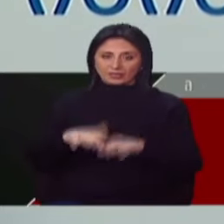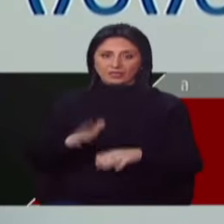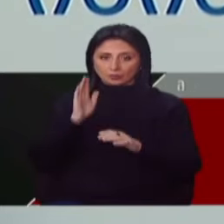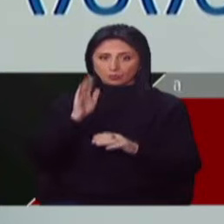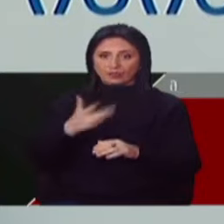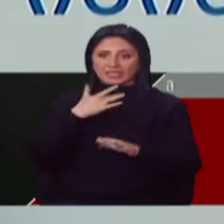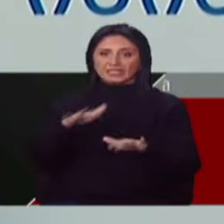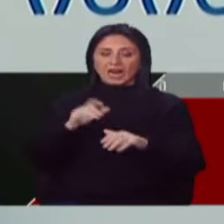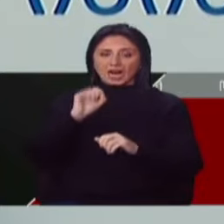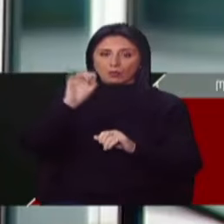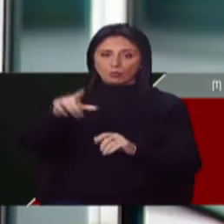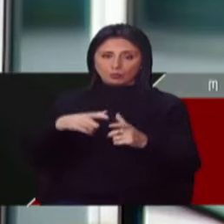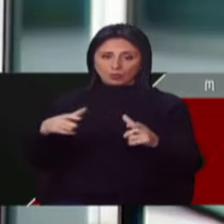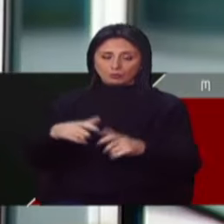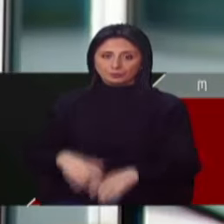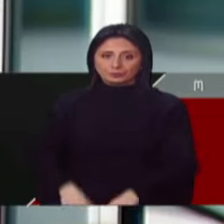გაიგზავნება საკრებულოში.